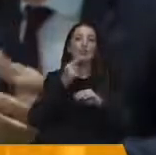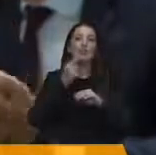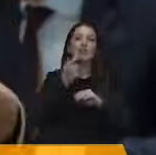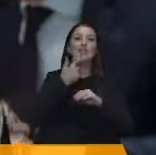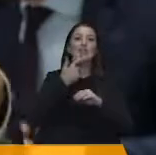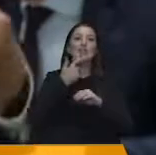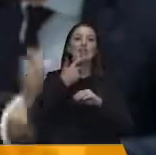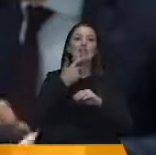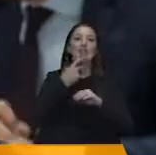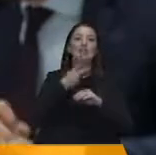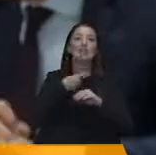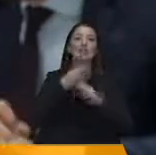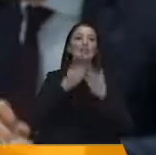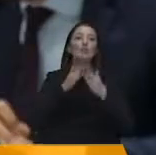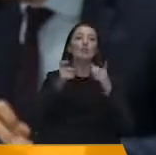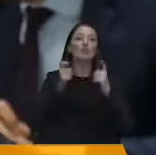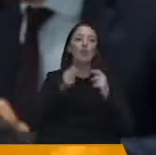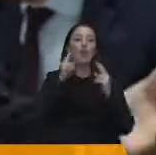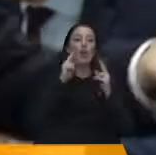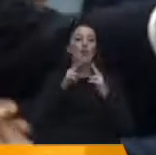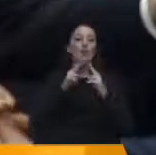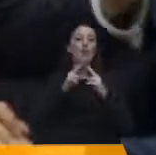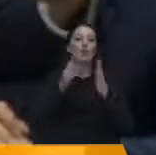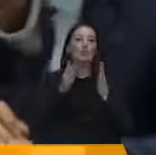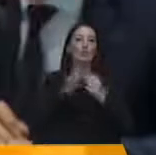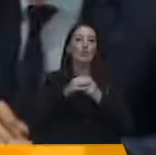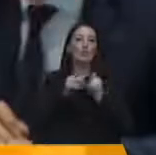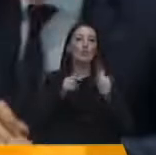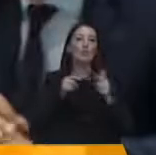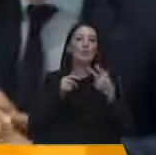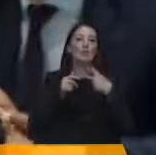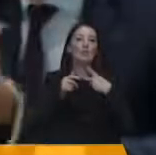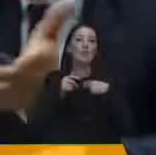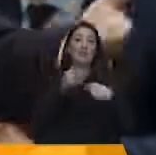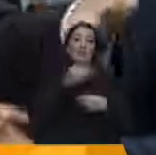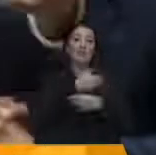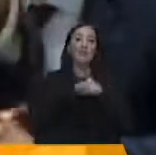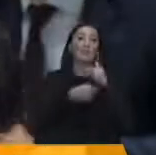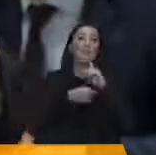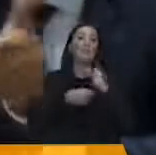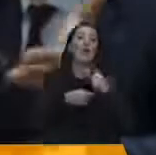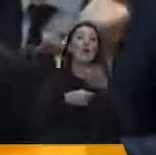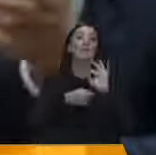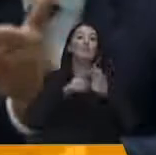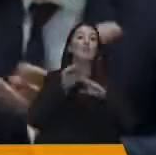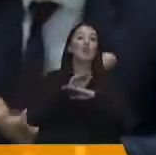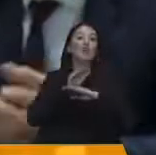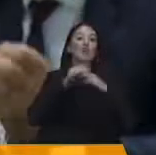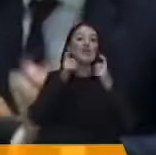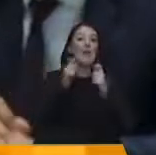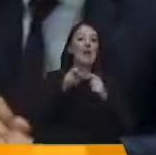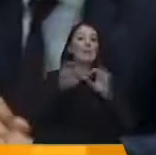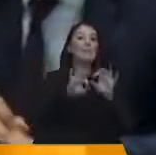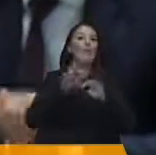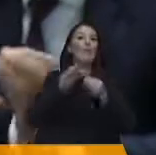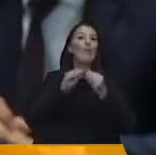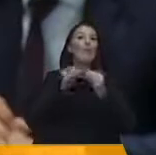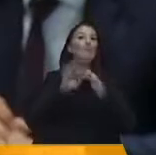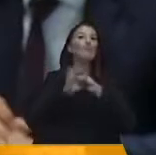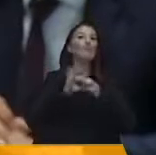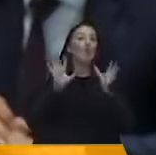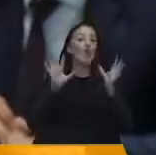2,5 yıldır biz Büyükşehir'le görüşüyoruz. Ya bu bizim halkımızın %60'ının yaşadığı yerdeki plan problemini çözme